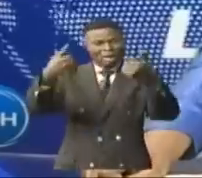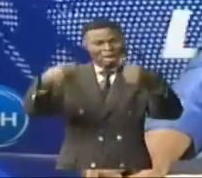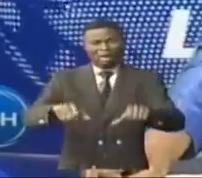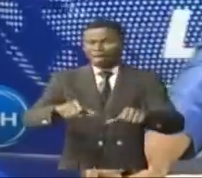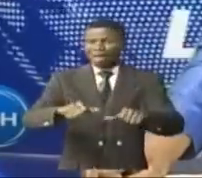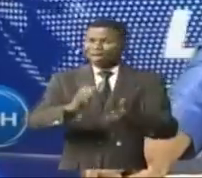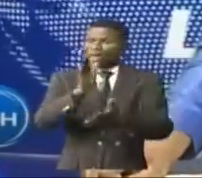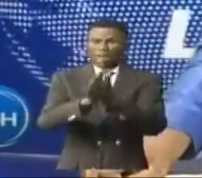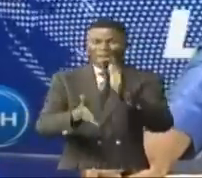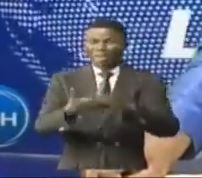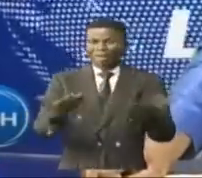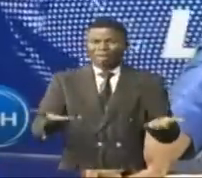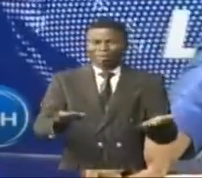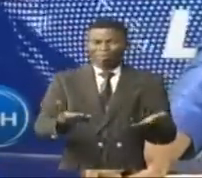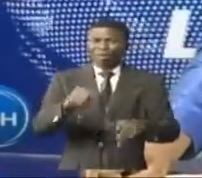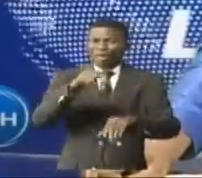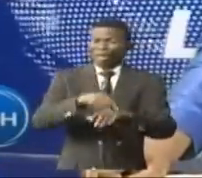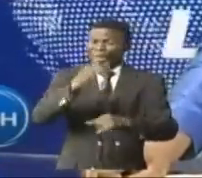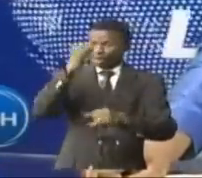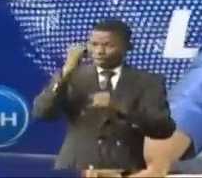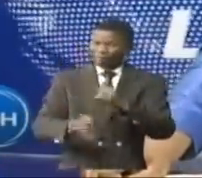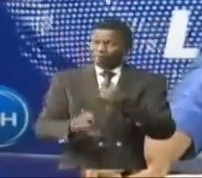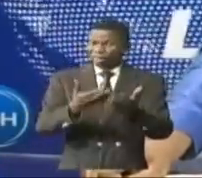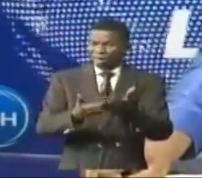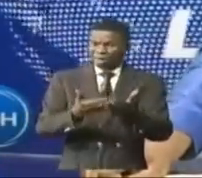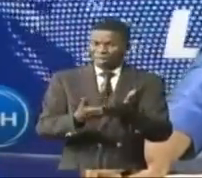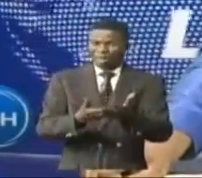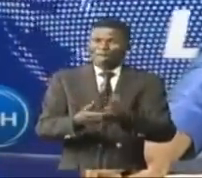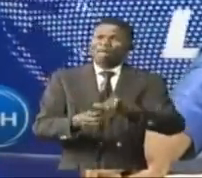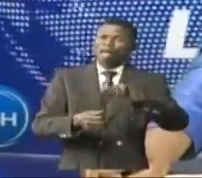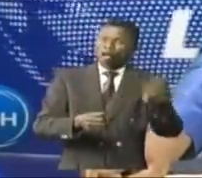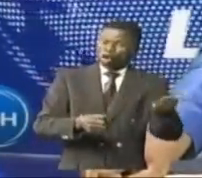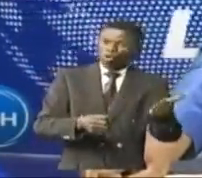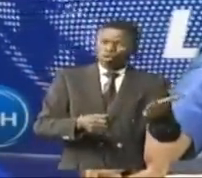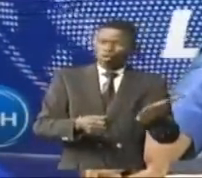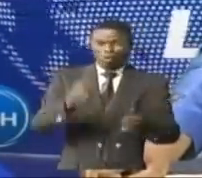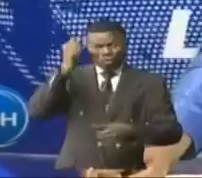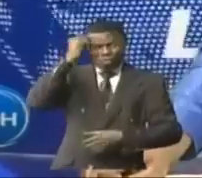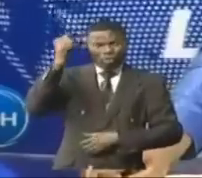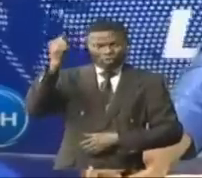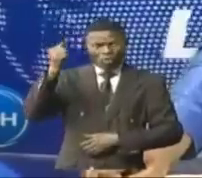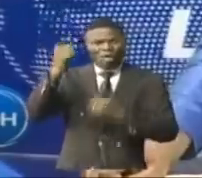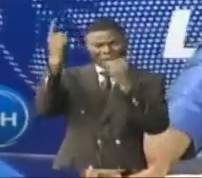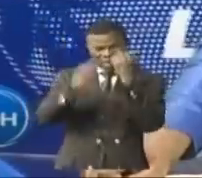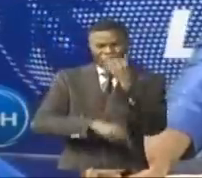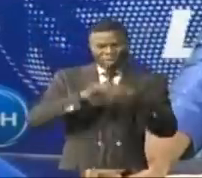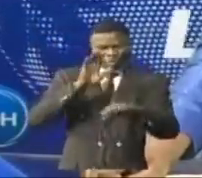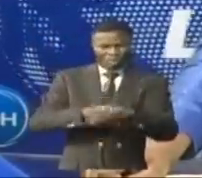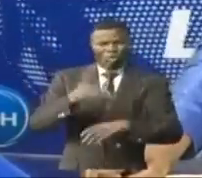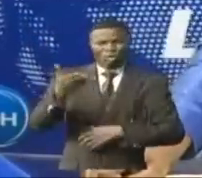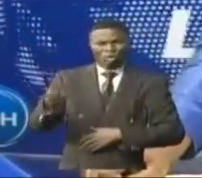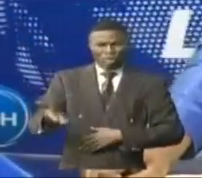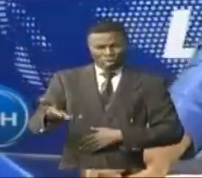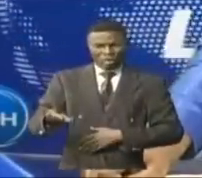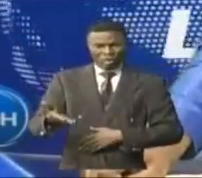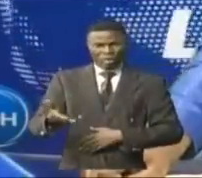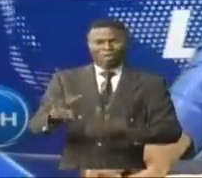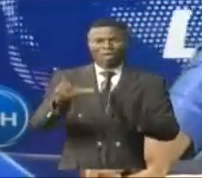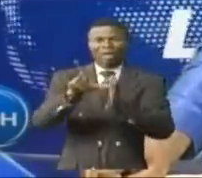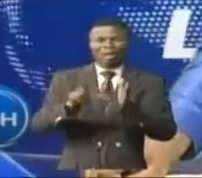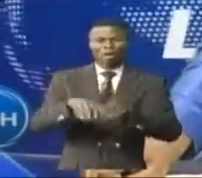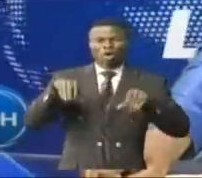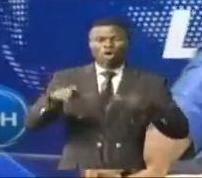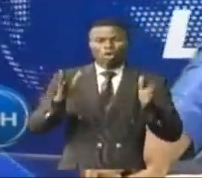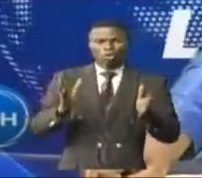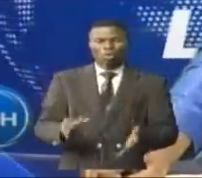résidence dans le délai requis et ce, sans préjudice des sanctions prévues par la législation